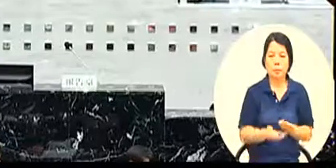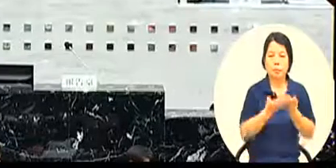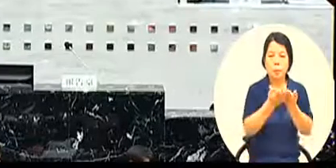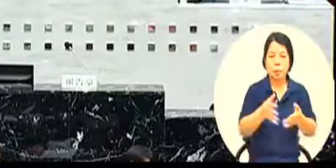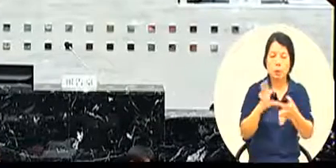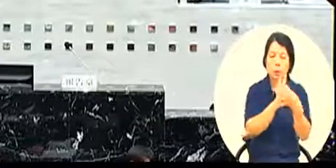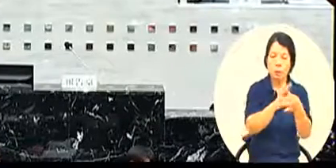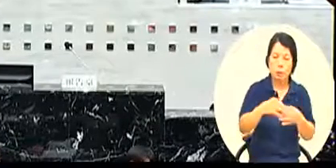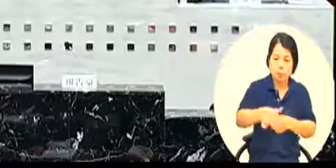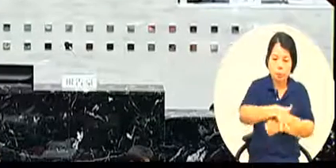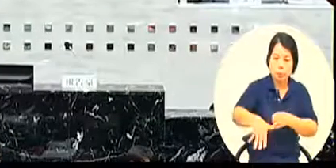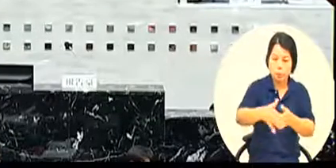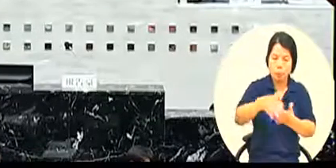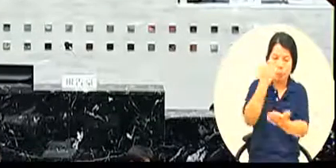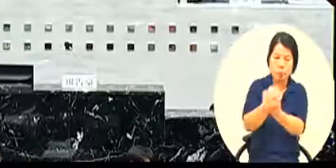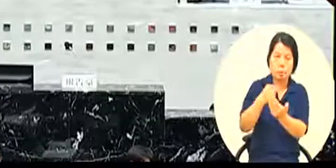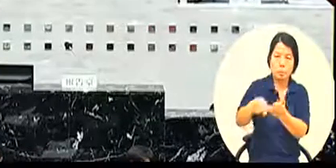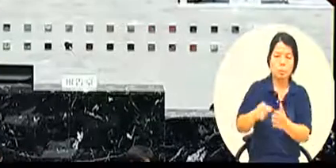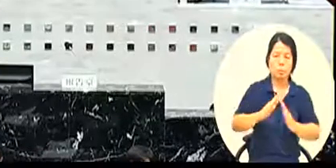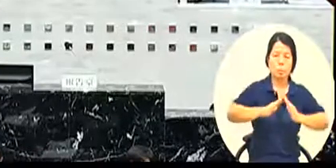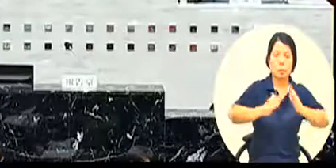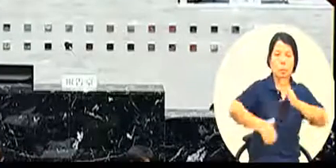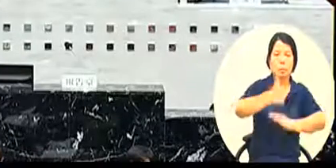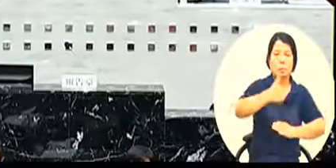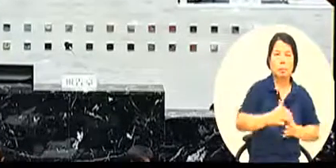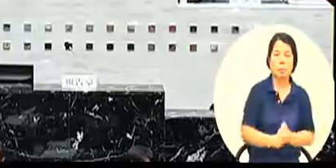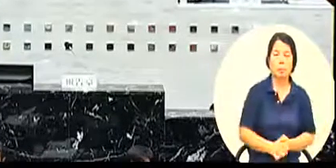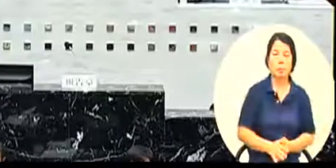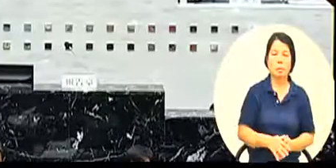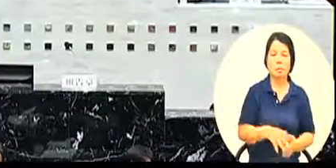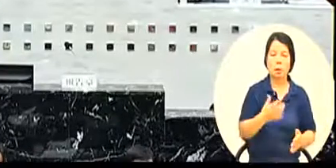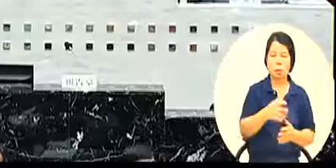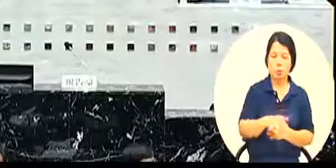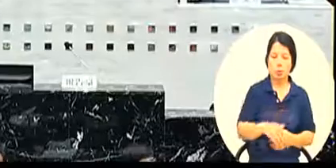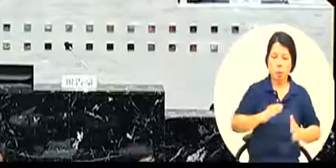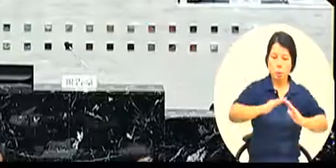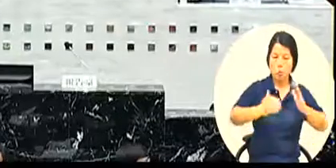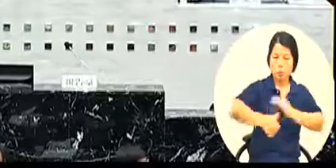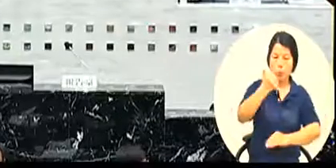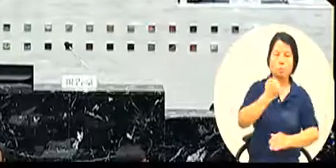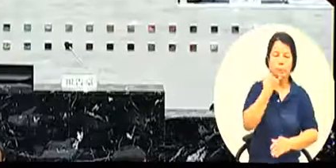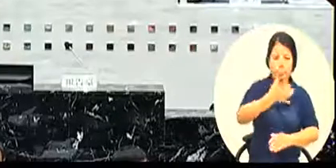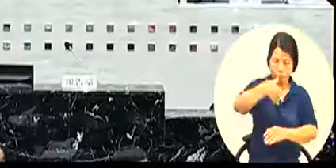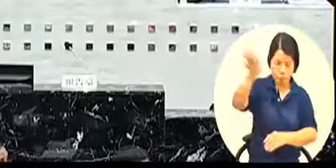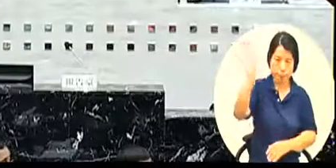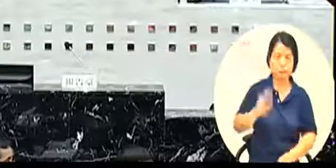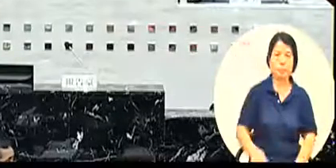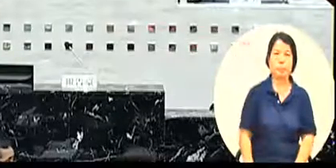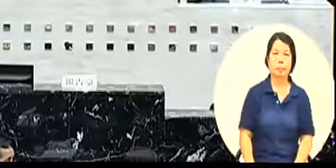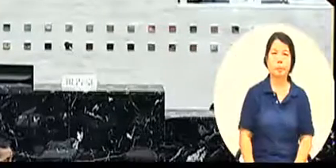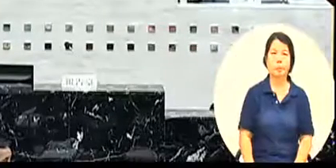关的局处请留下来，市长跟市长可以先行离席。好，谢谢。